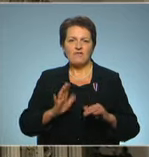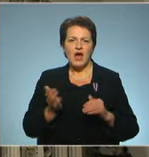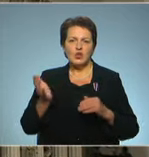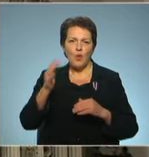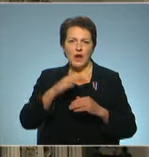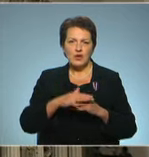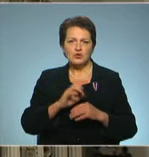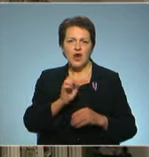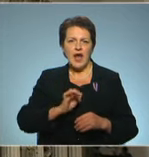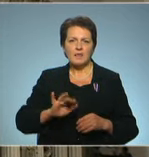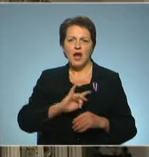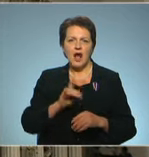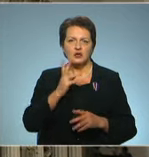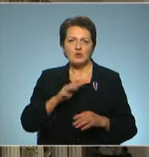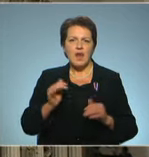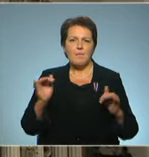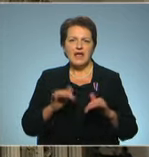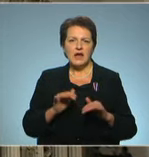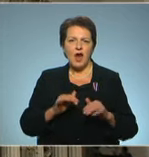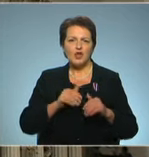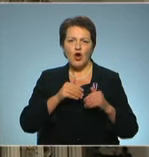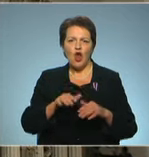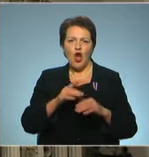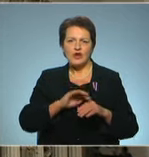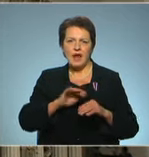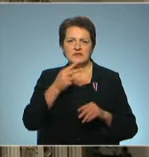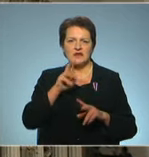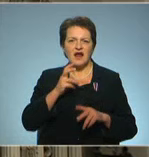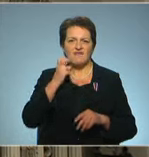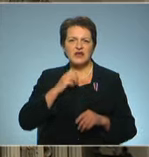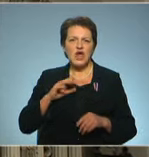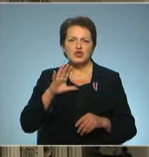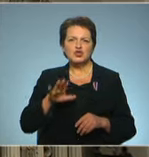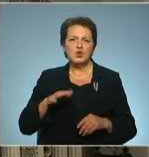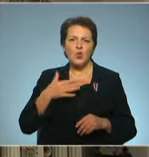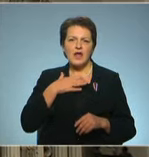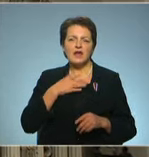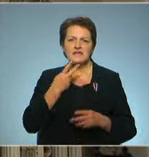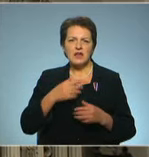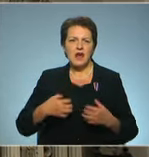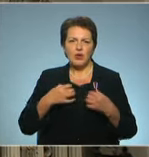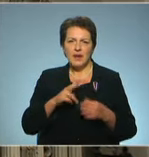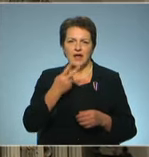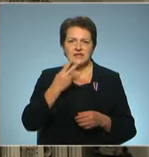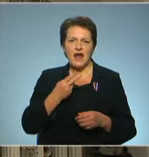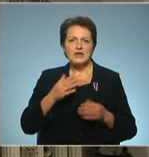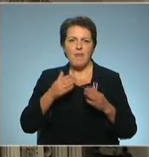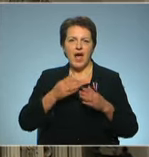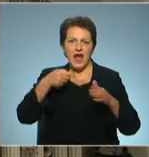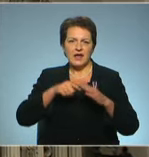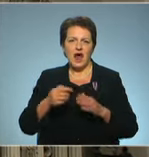Eiropu, kas uz migrantu kolonām skatās ar vecu suņu satraukumu, kurš redz mājā ienākam jauno